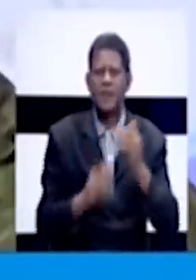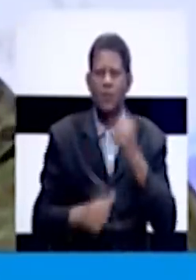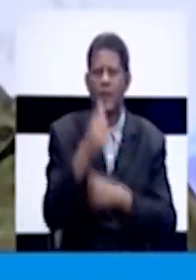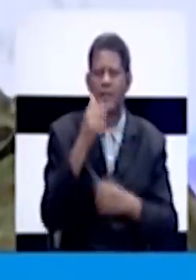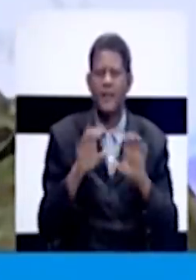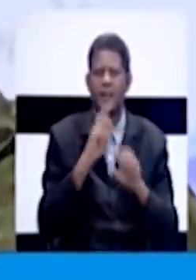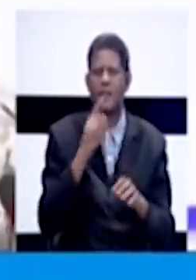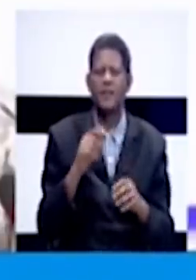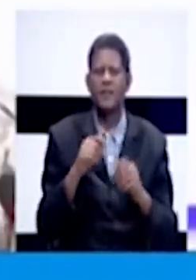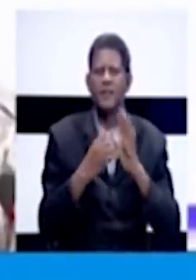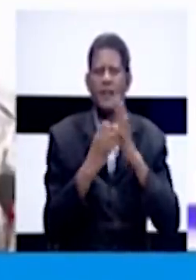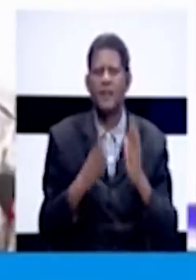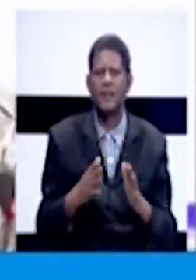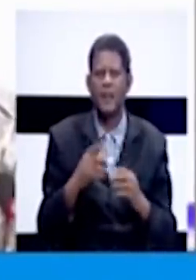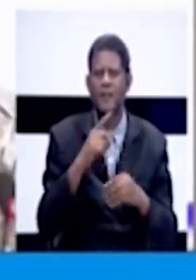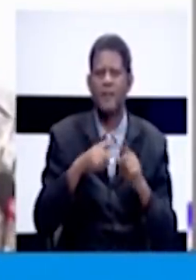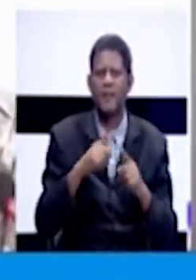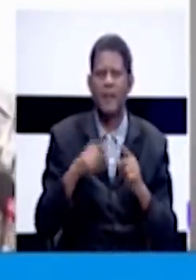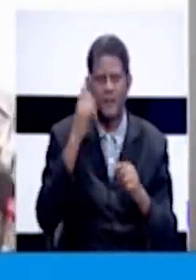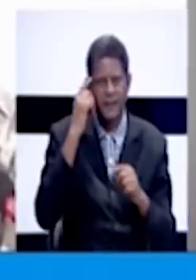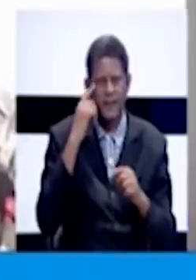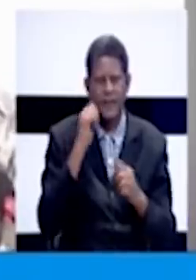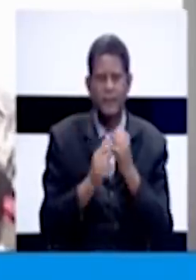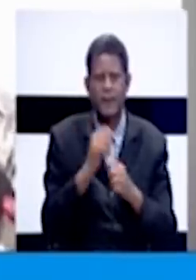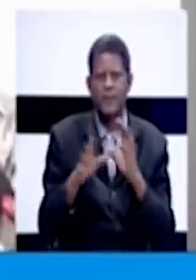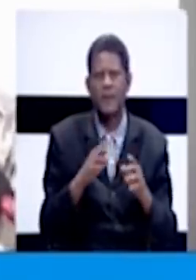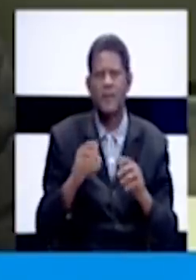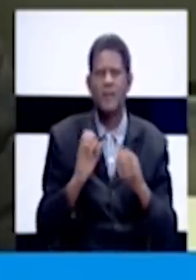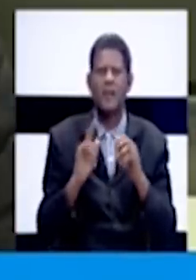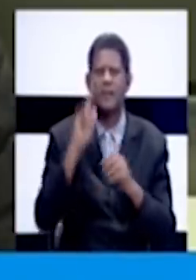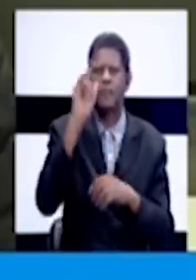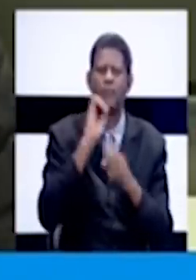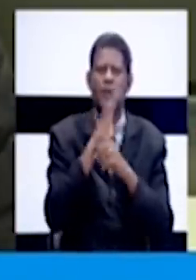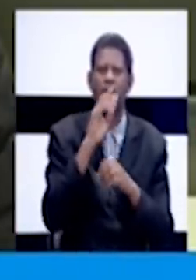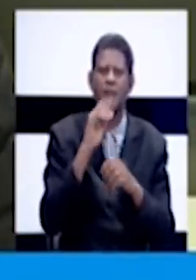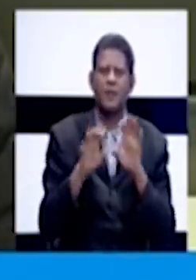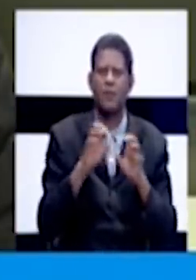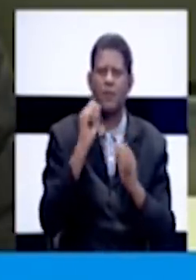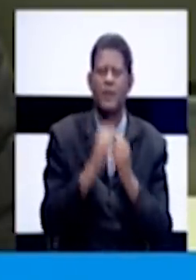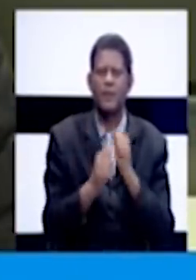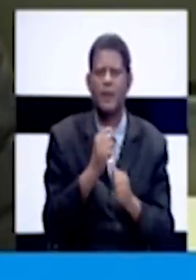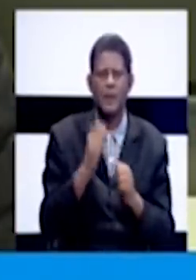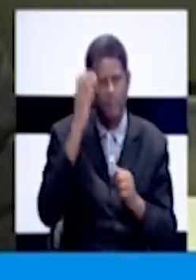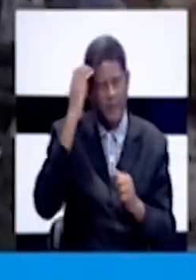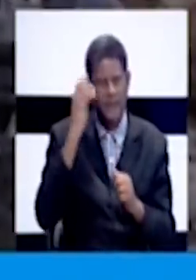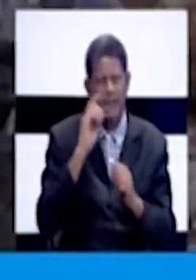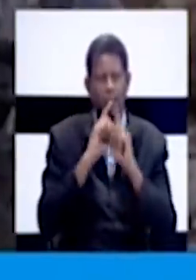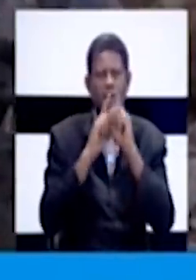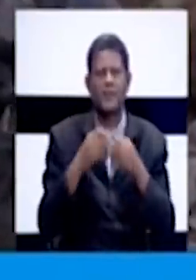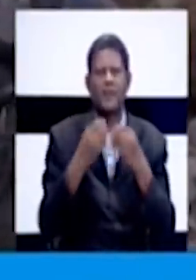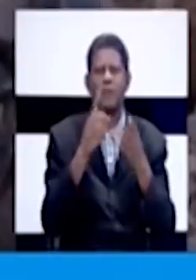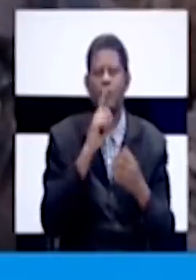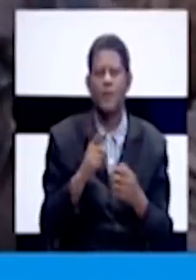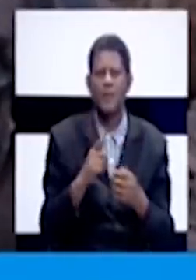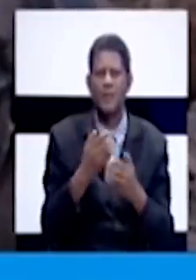ፋሻዊ ሓይሊ ኣብ ዝተፈላለዩ ካብታ ትግራይ ደብዳብ ከም ዘካየድ ብዕሊ ገሊፁ ነፈርቲ ውግብ ምላኽ ዘካየደ ዘሎ ደብዳብ መንግስቲ ትግራይ ብወገኑ ዓፀፈቶ ምላሽ ይብ እዮም። ናይ ዛብነ